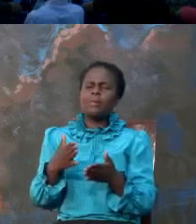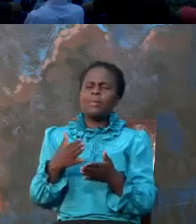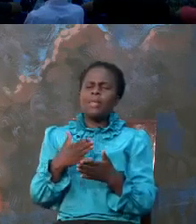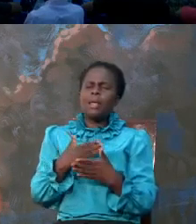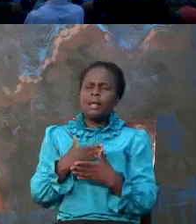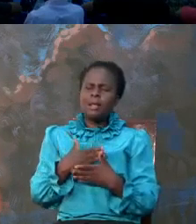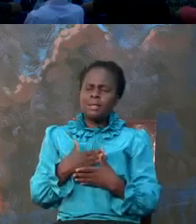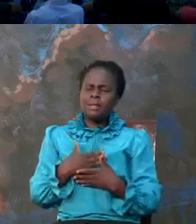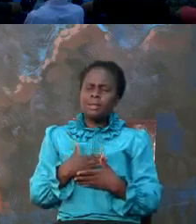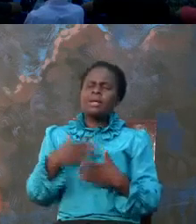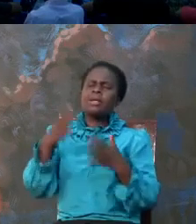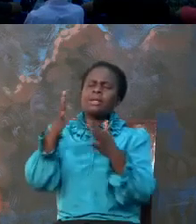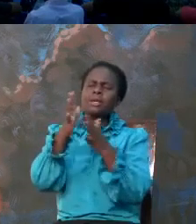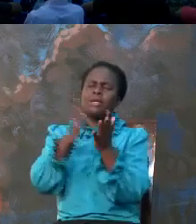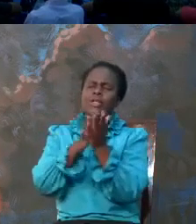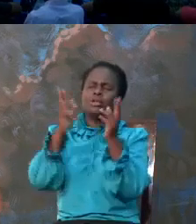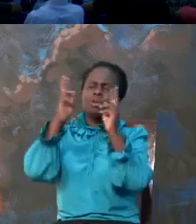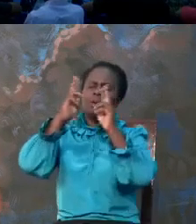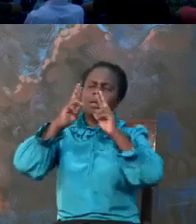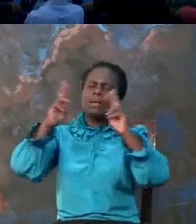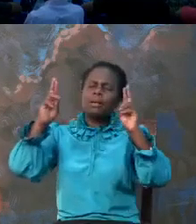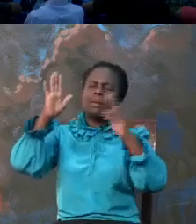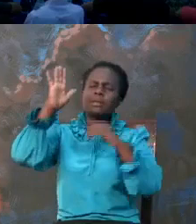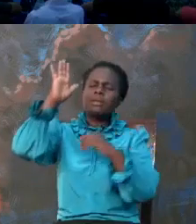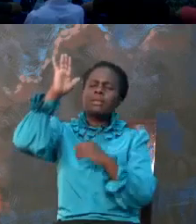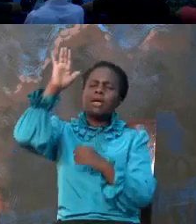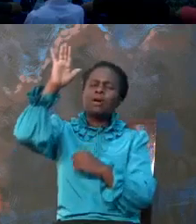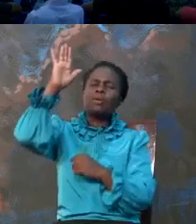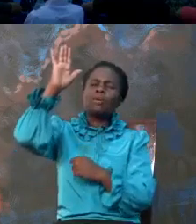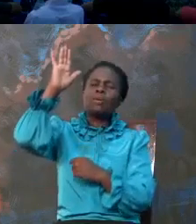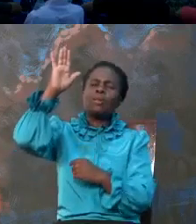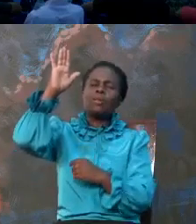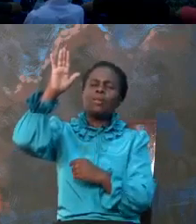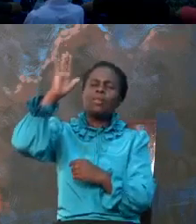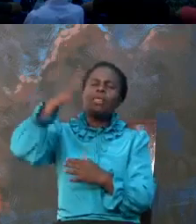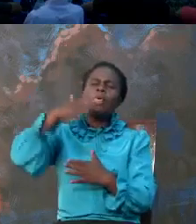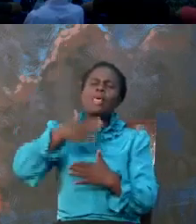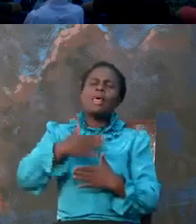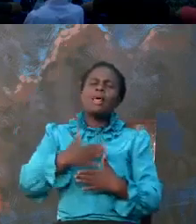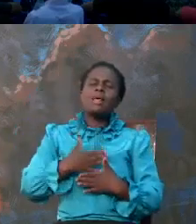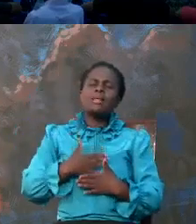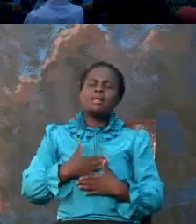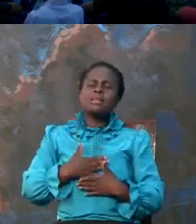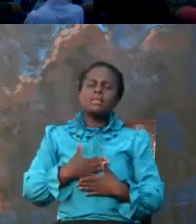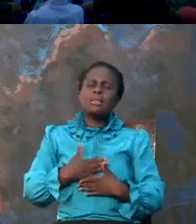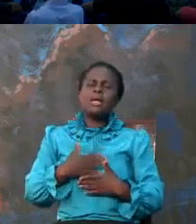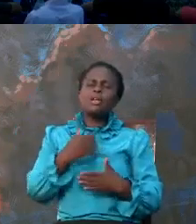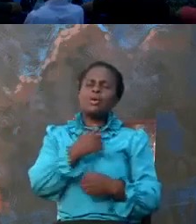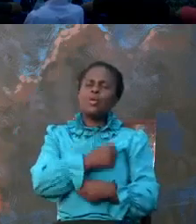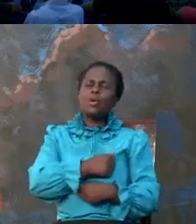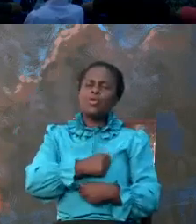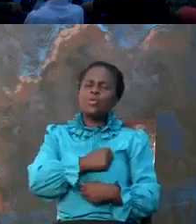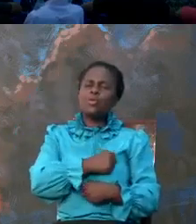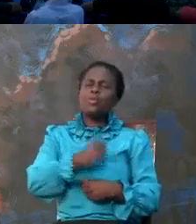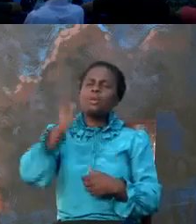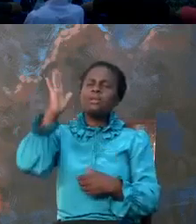Asante Yesu kwa ajili ya rehema zako. Amina. Asante kwa ajili ya huruma zako.